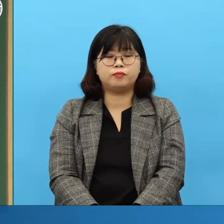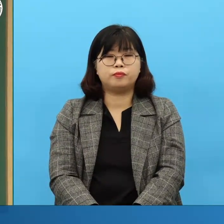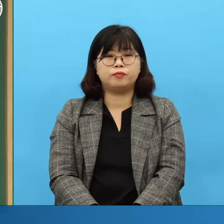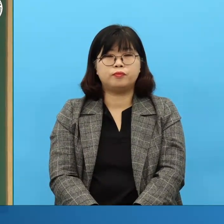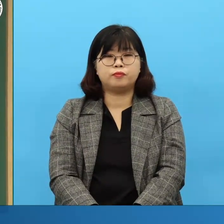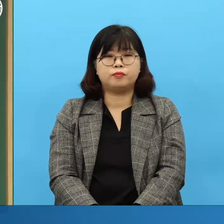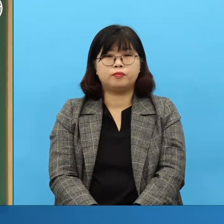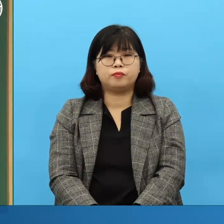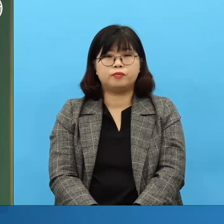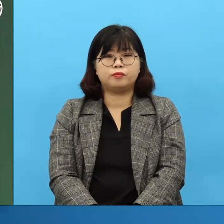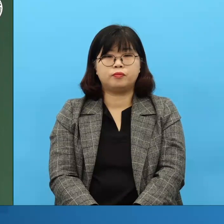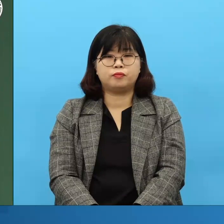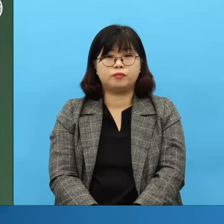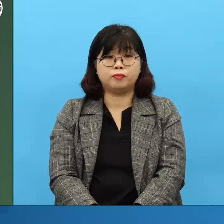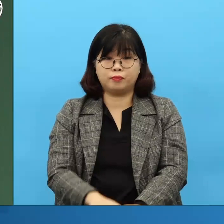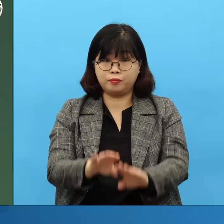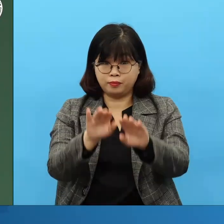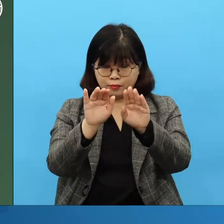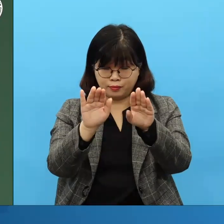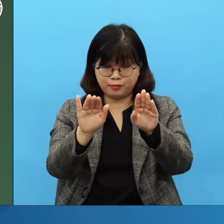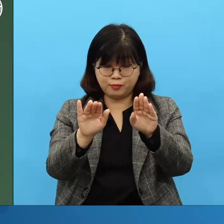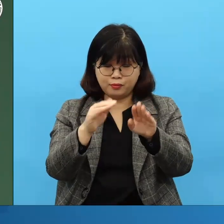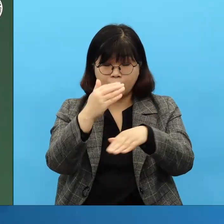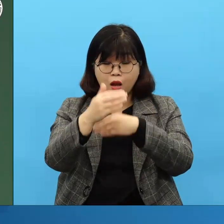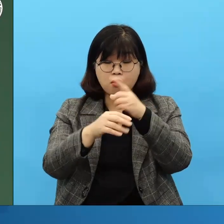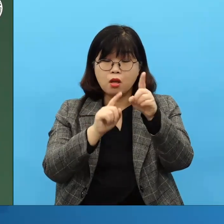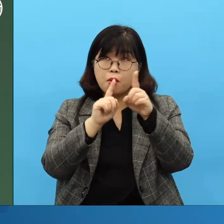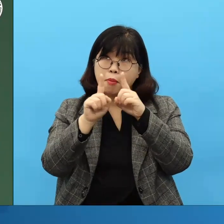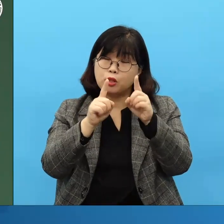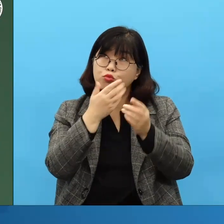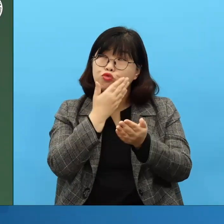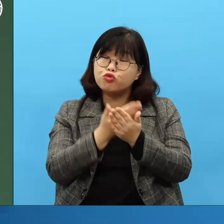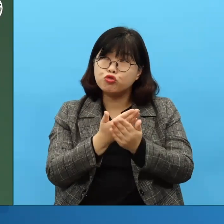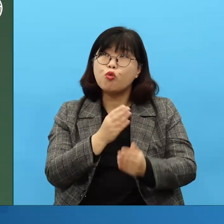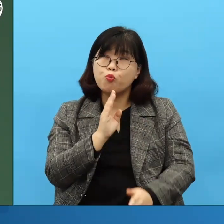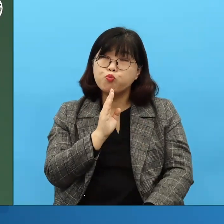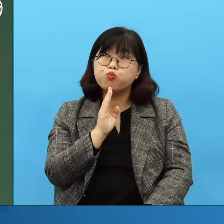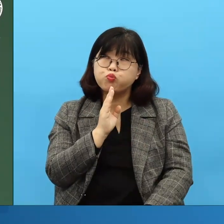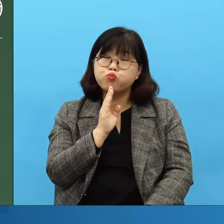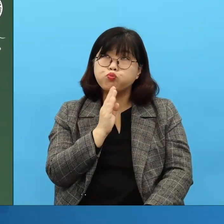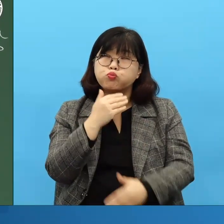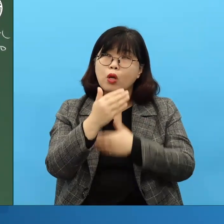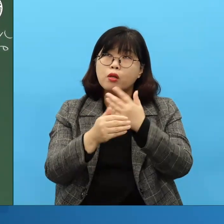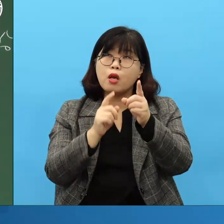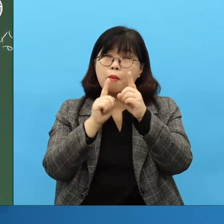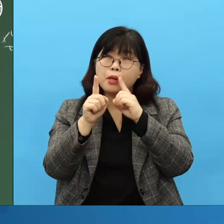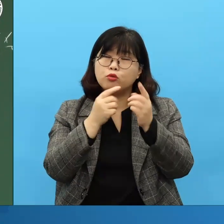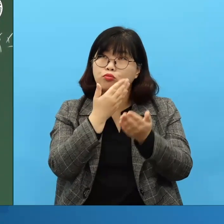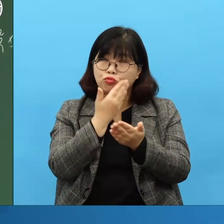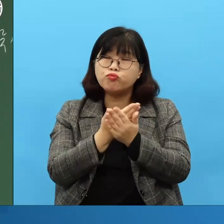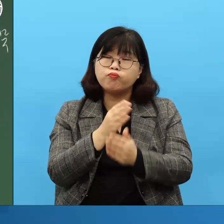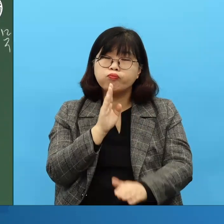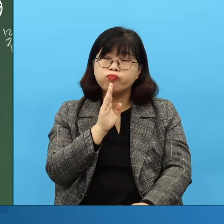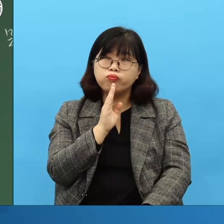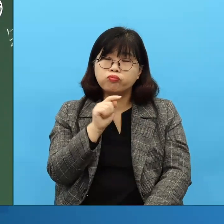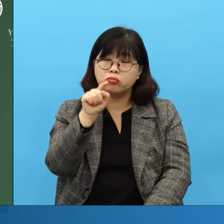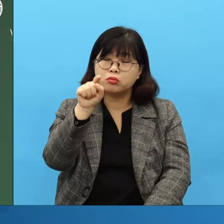내가 가지고 있어야 묵상을 할 거 아닙니까? And only when you have the word can you meditate upon it. 이 묵상이 될